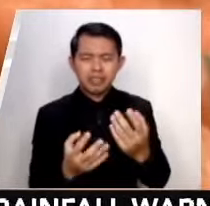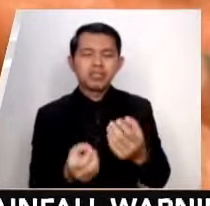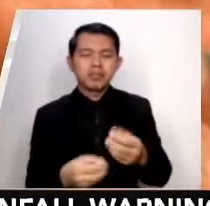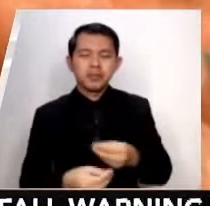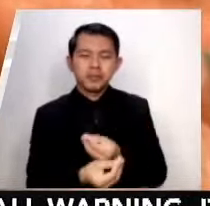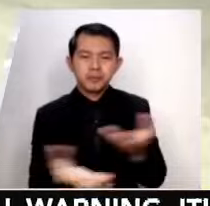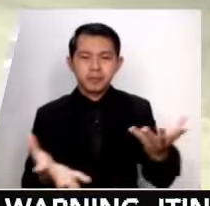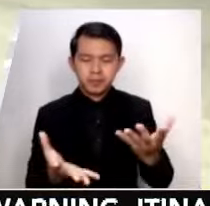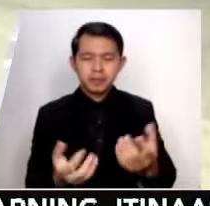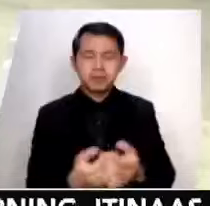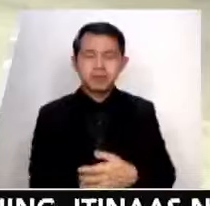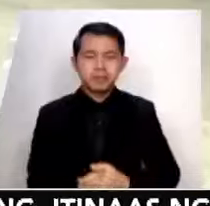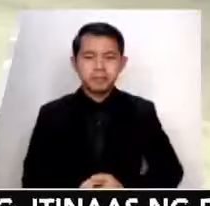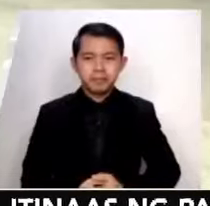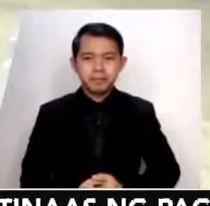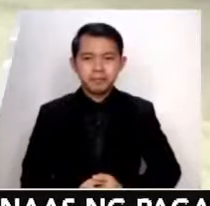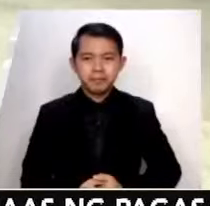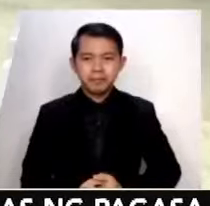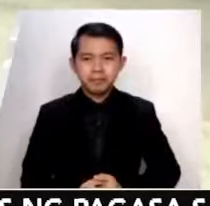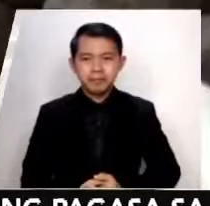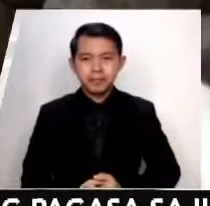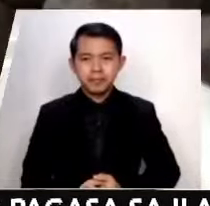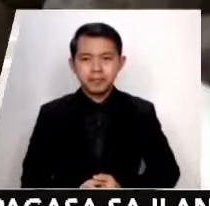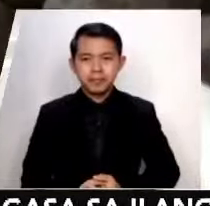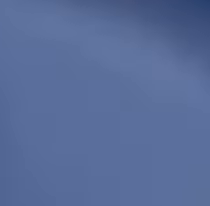para sa GMA Integrated News.